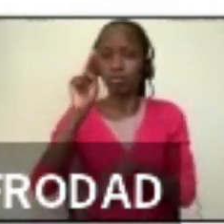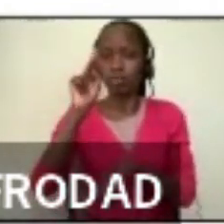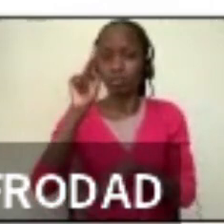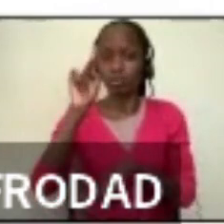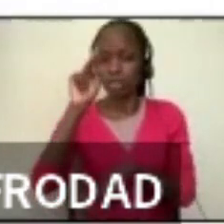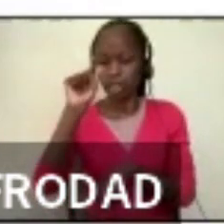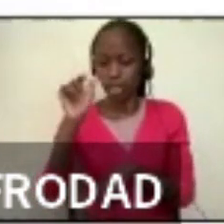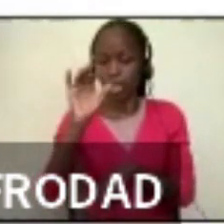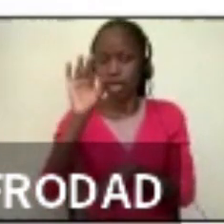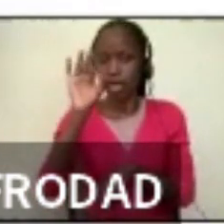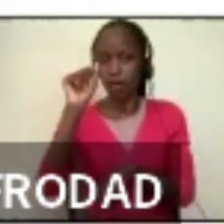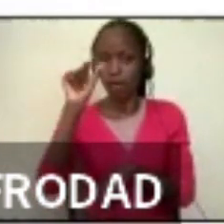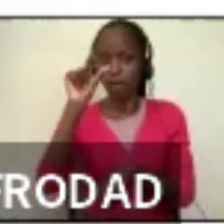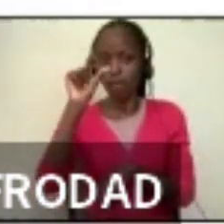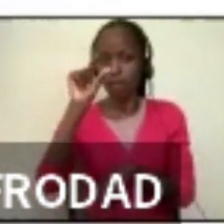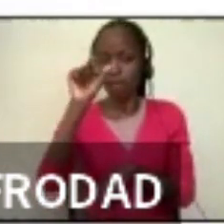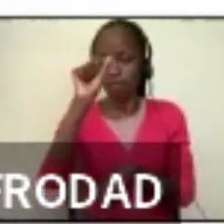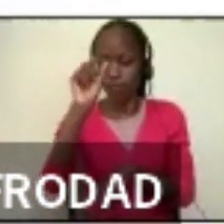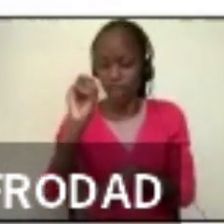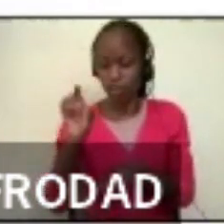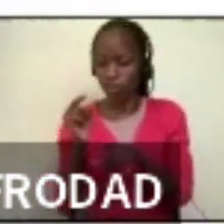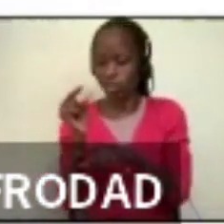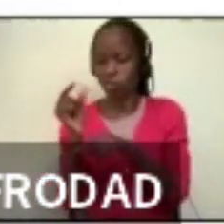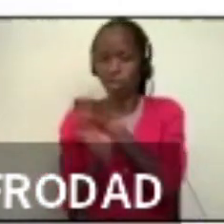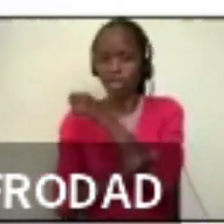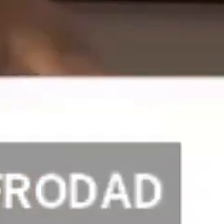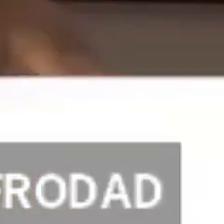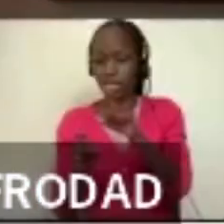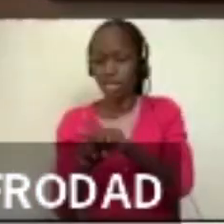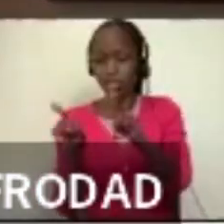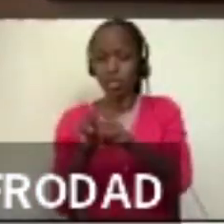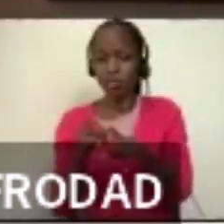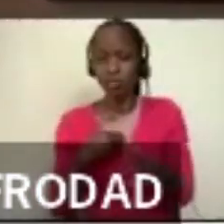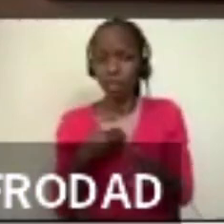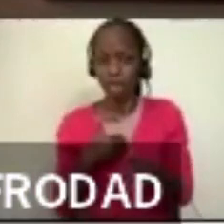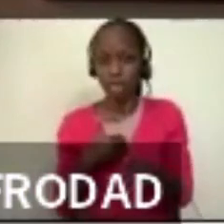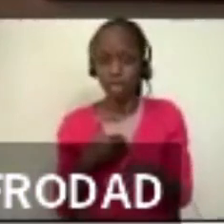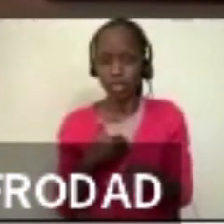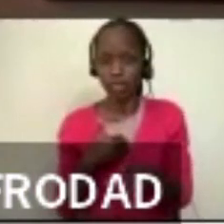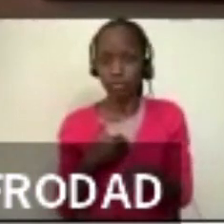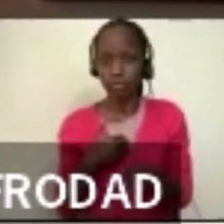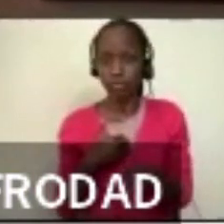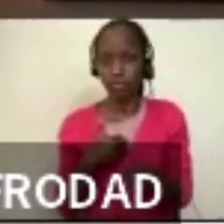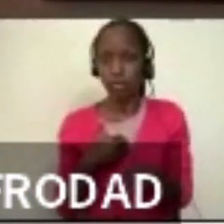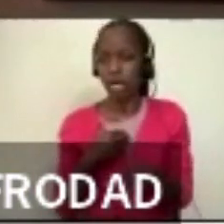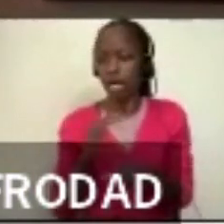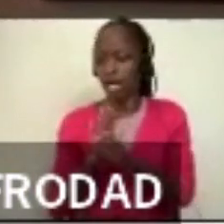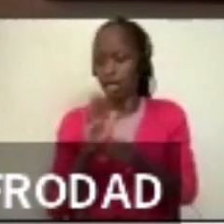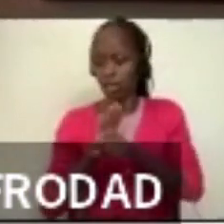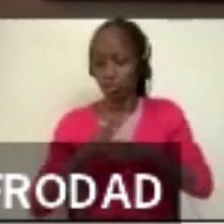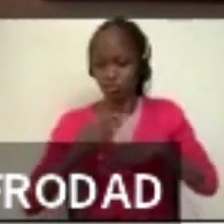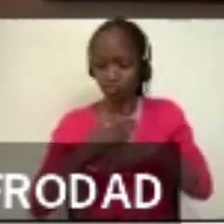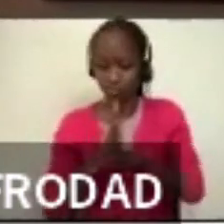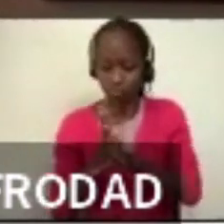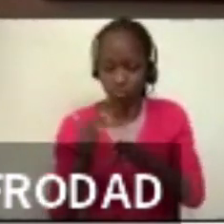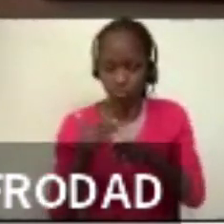pays, un pilote de président peut faire sortir 300 milliards de francs CFA, ça